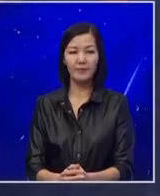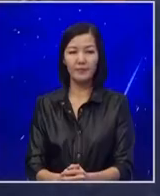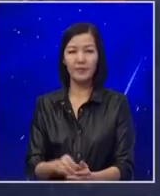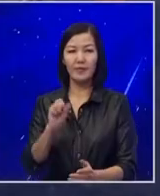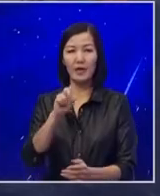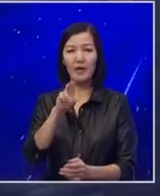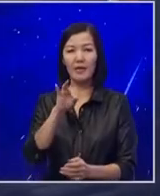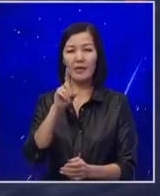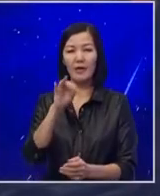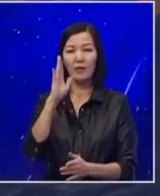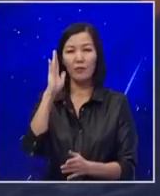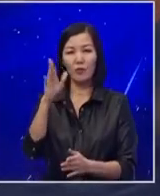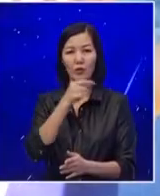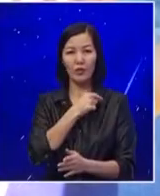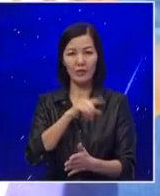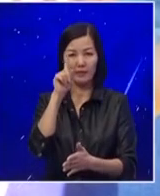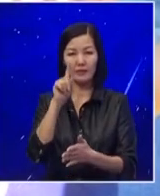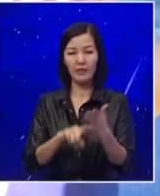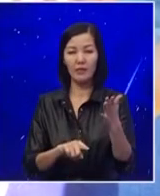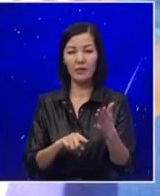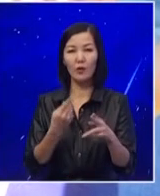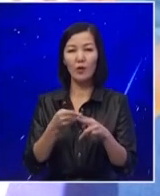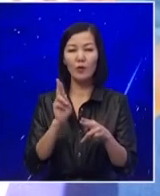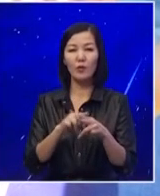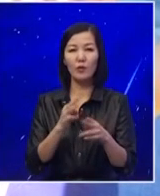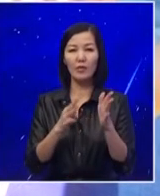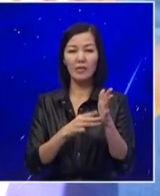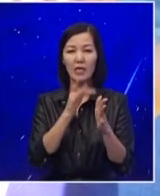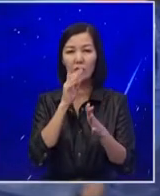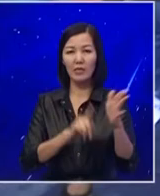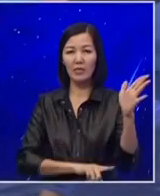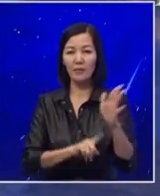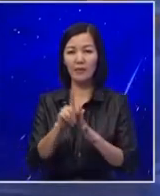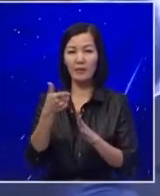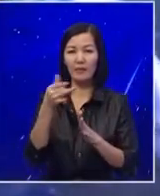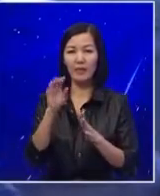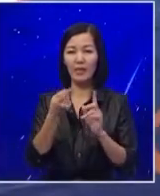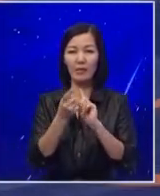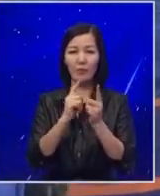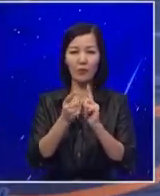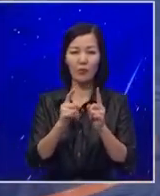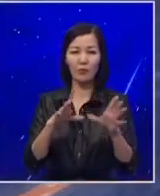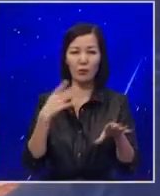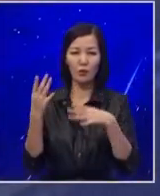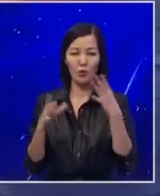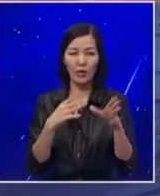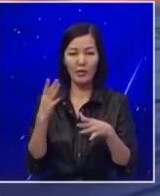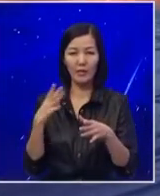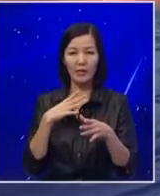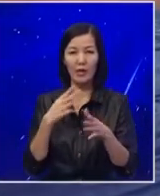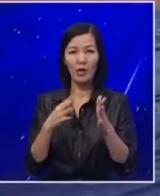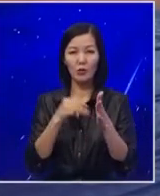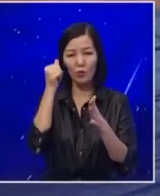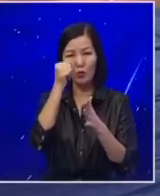Алихан Далабайдың болашағына мамандар үлкен сенім артып отыр. Ол 8 жасынан бері грек-рим күресімен айналысады. Балуандық өнерді сергеткеніне 9